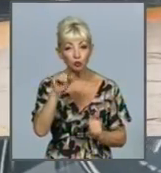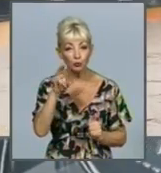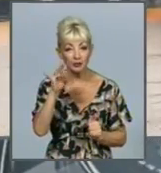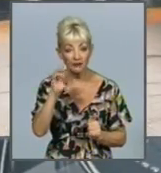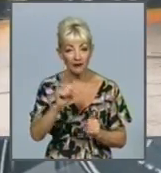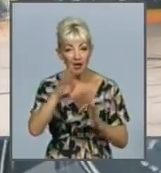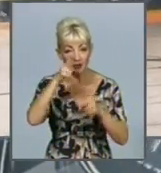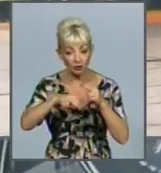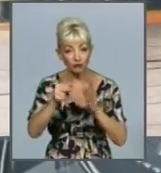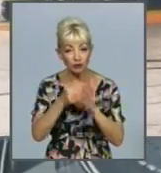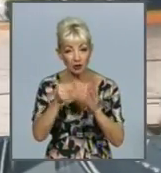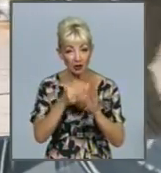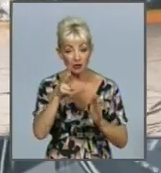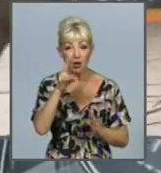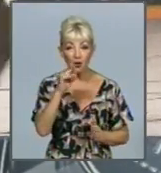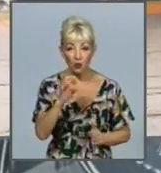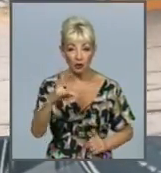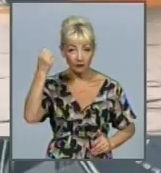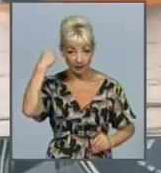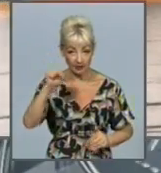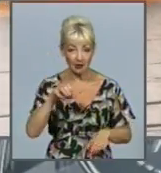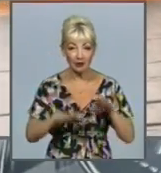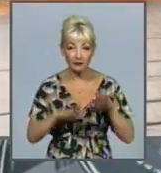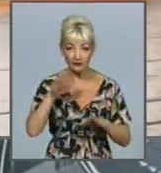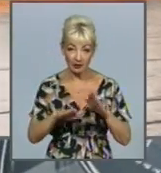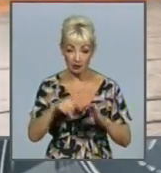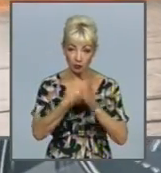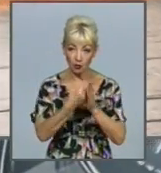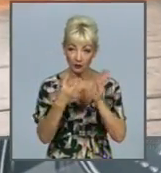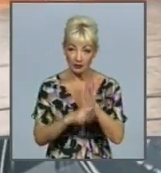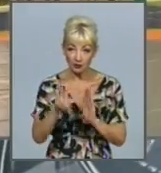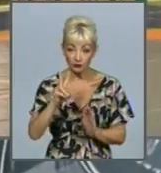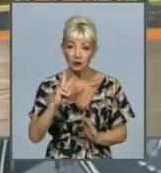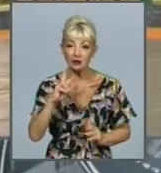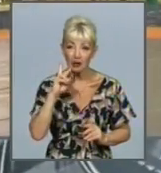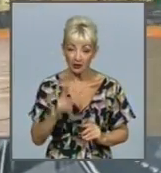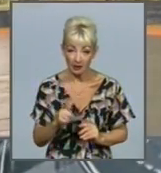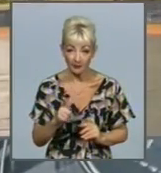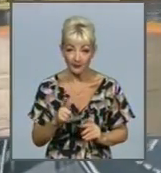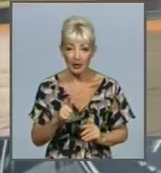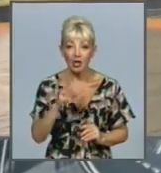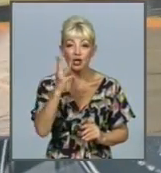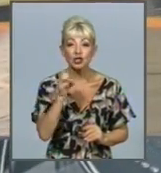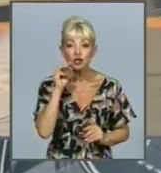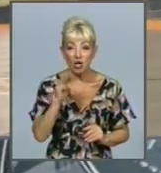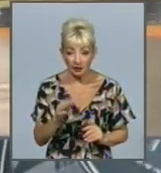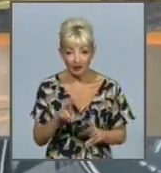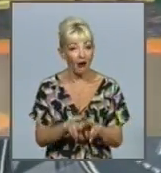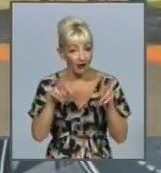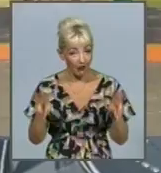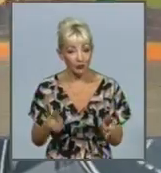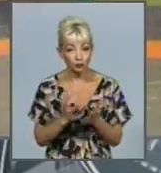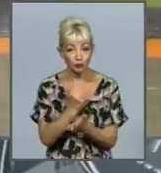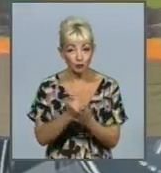в Черкасах. Руслан Конев стал победителем весовой категории до 82 килограммов. Давид Шат добился аналогичного успеха